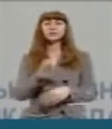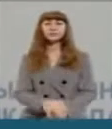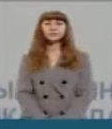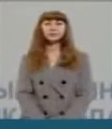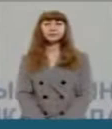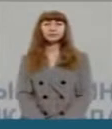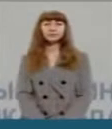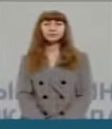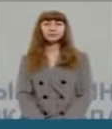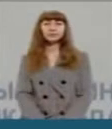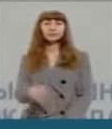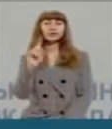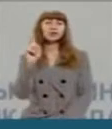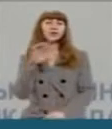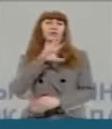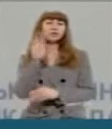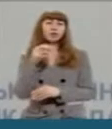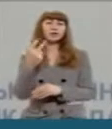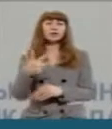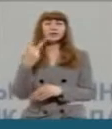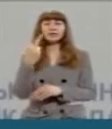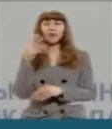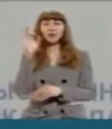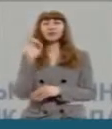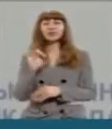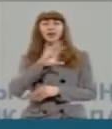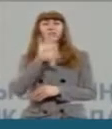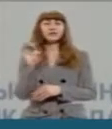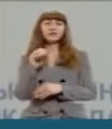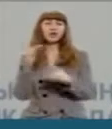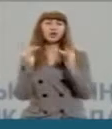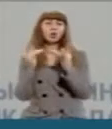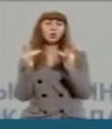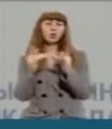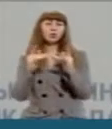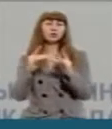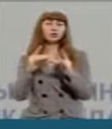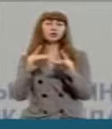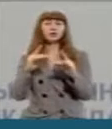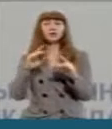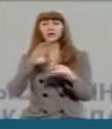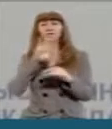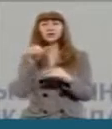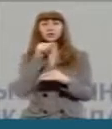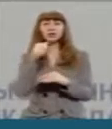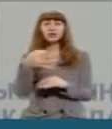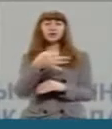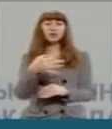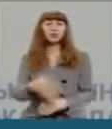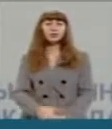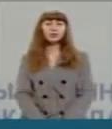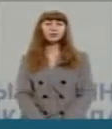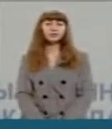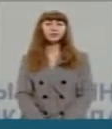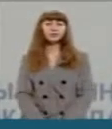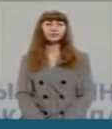топтар құрылды. COVID-19 індетінің белгілері жоқ түрі бар адамдар үйде оқшалануда. Егер өзін-өзі оқшаулауға жағдай болмаған жағдайда